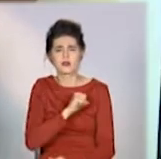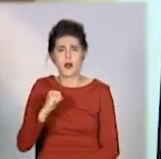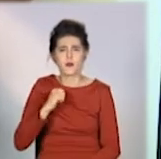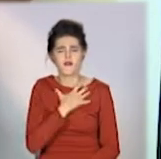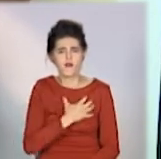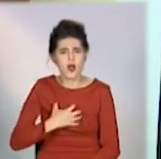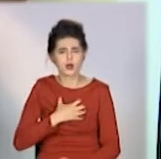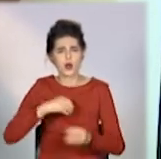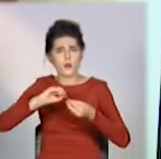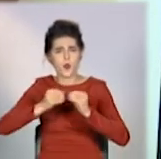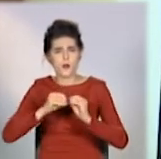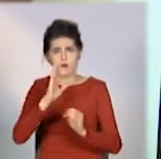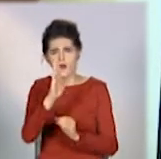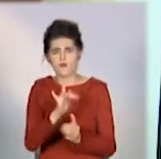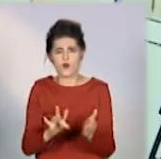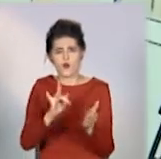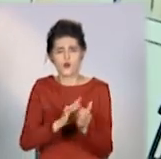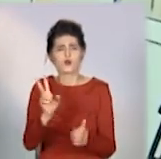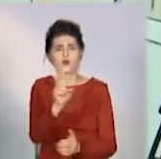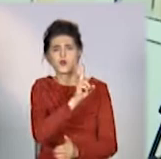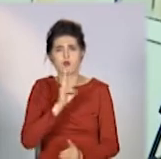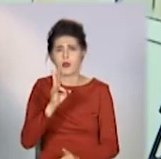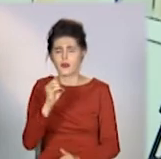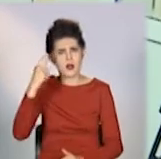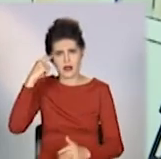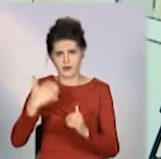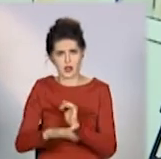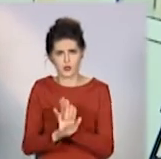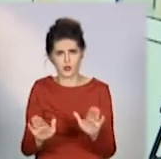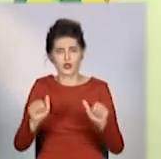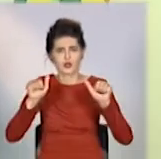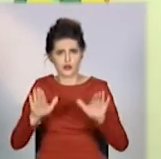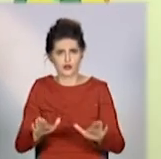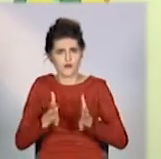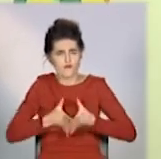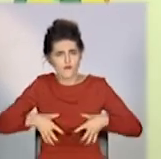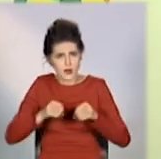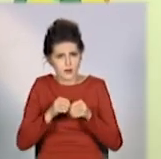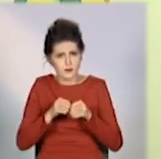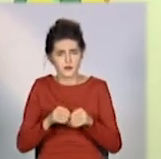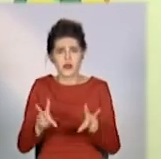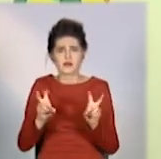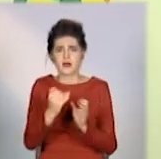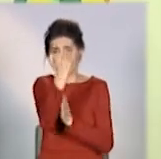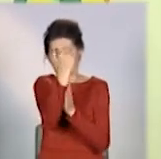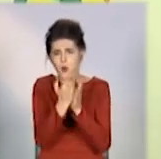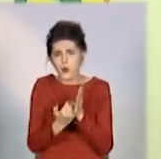які турбують кожного, і разом працювати над їх вирішенням. Цей проєкт «Город своїми